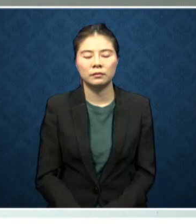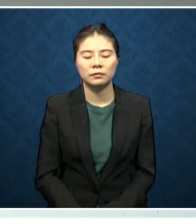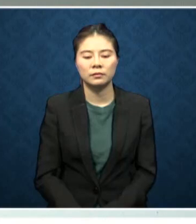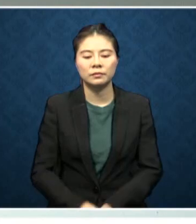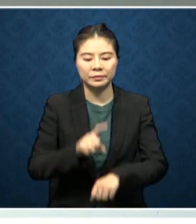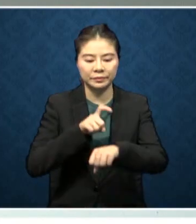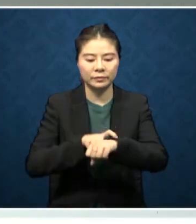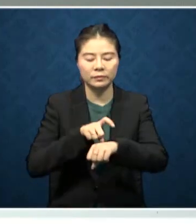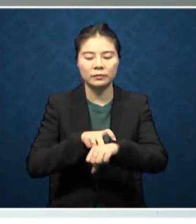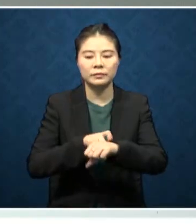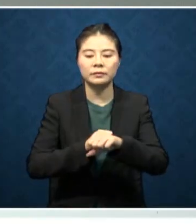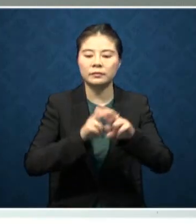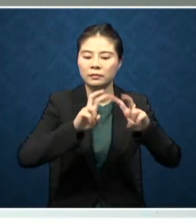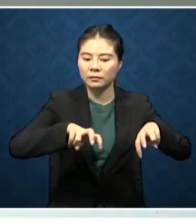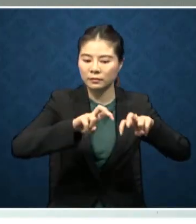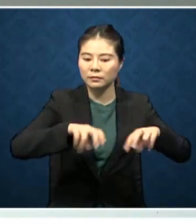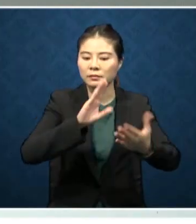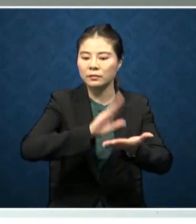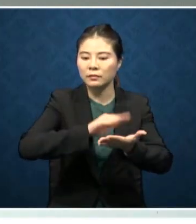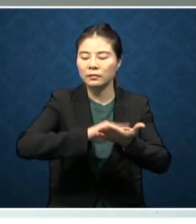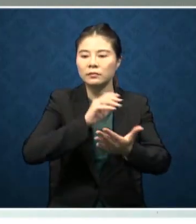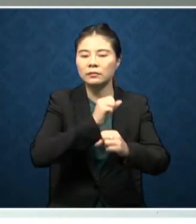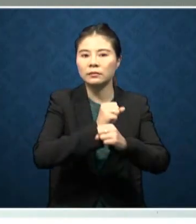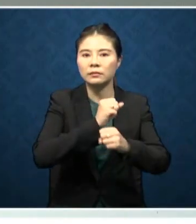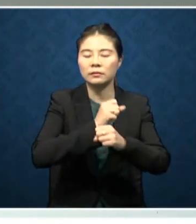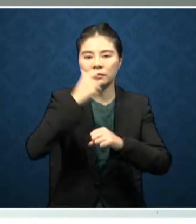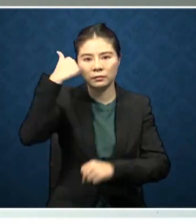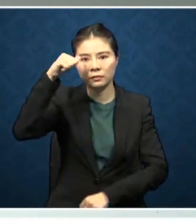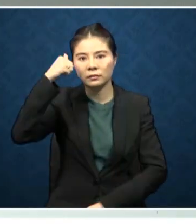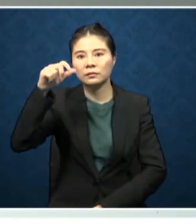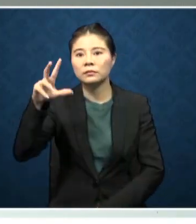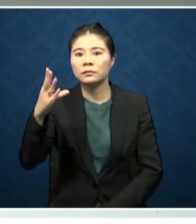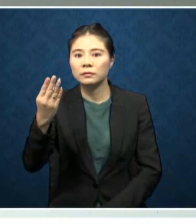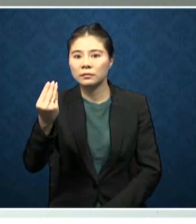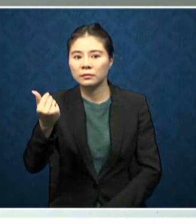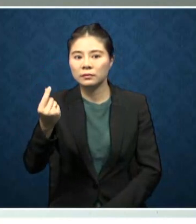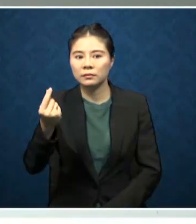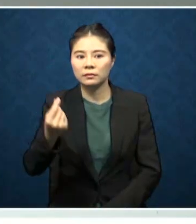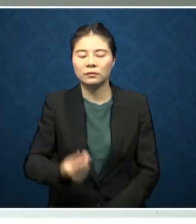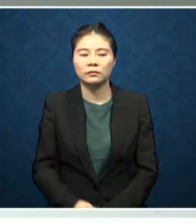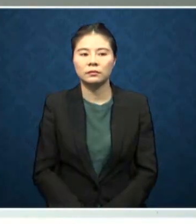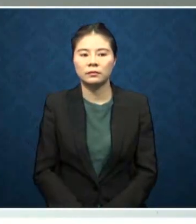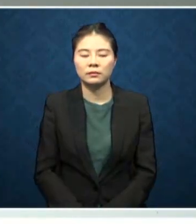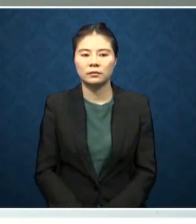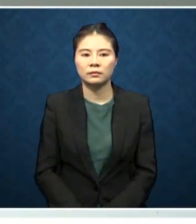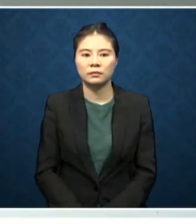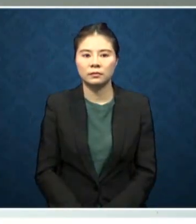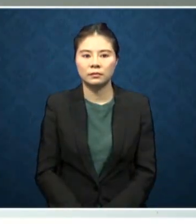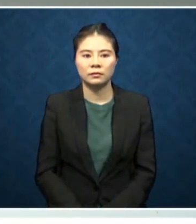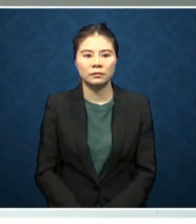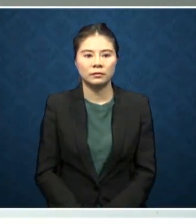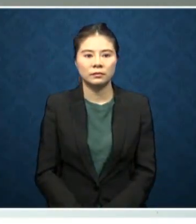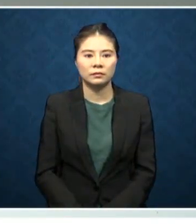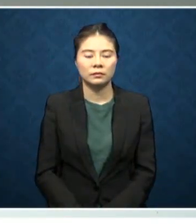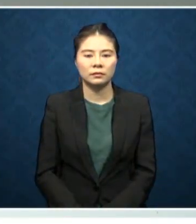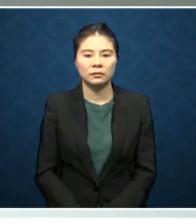ดำเนินงานของคณะกรรมการวิสามัญคณะนี้กี่วันครับเชิญท่านพลอากาศเอกประจินจั่นตองครับครับกราบเรียนท่านประธานวุสภา